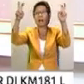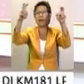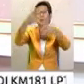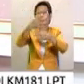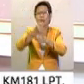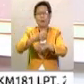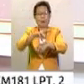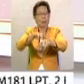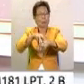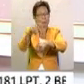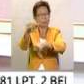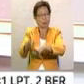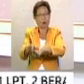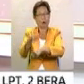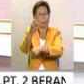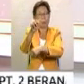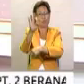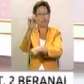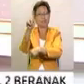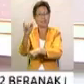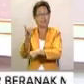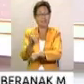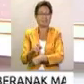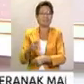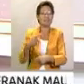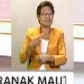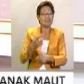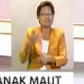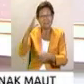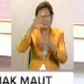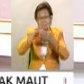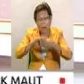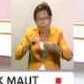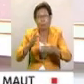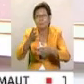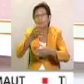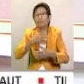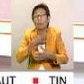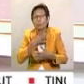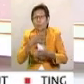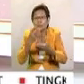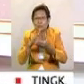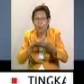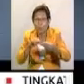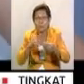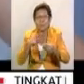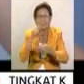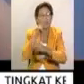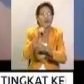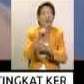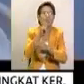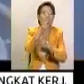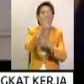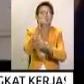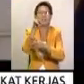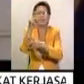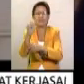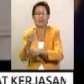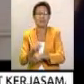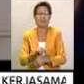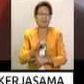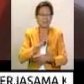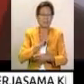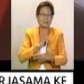mendapat teguran seorang mufti. Ya, nak tahu kisahnya kita saksikan dalam segmen Bidiva. Nur Adriana binti Muhammad Adham dan